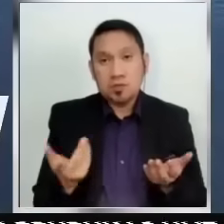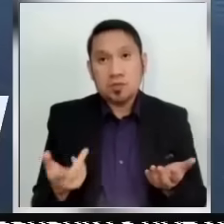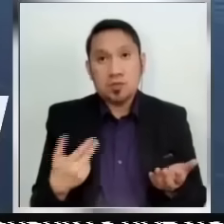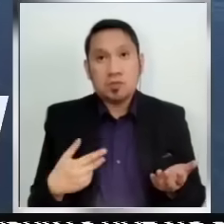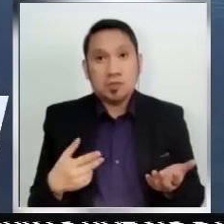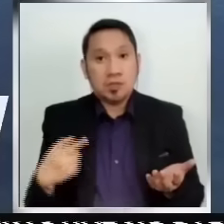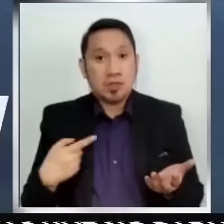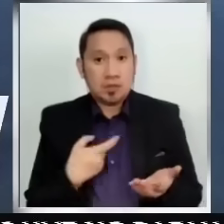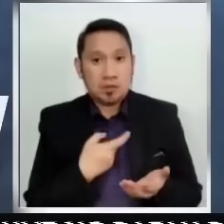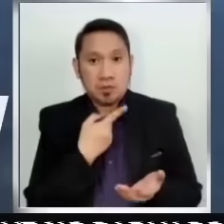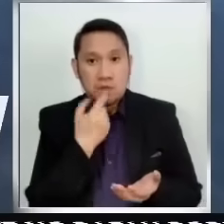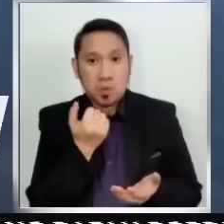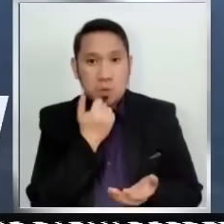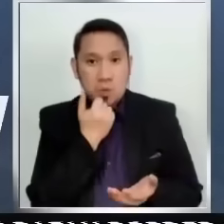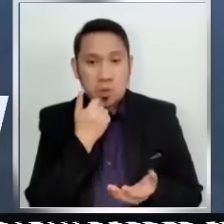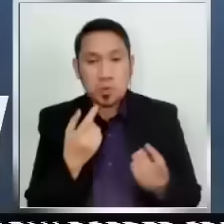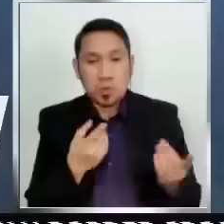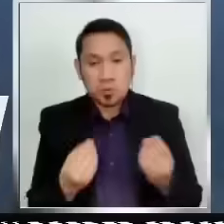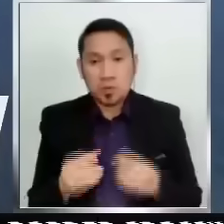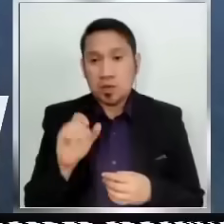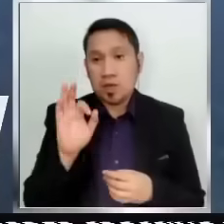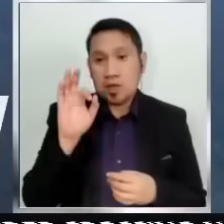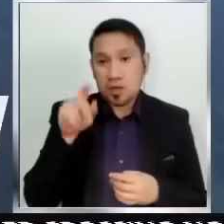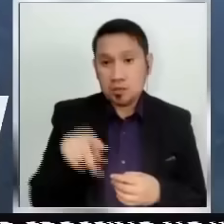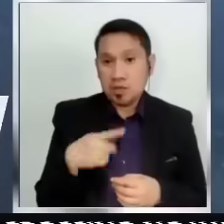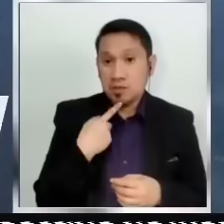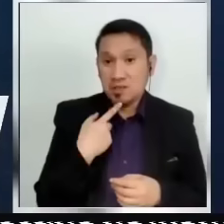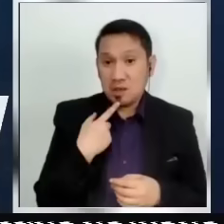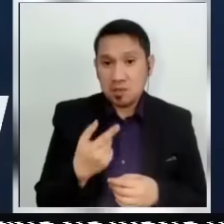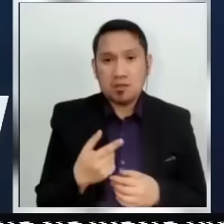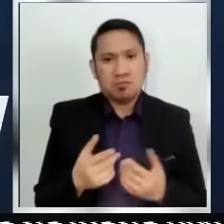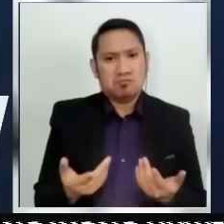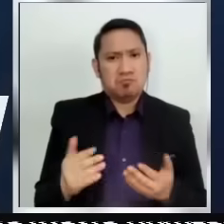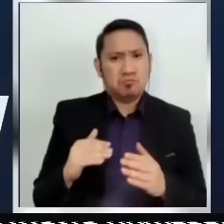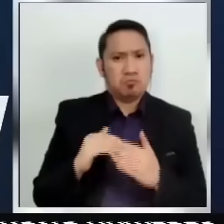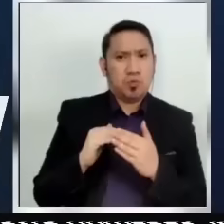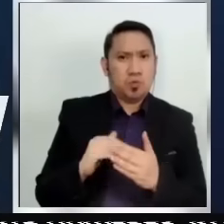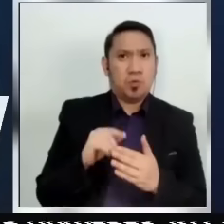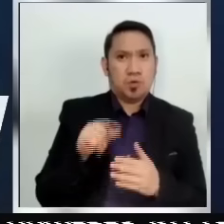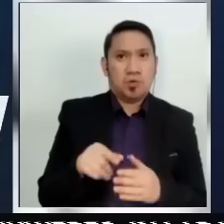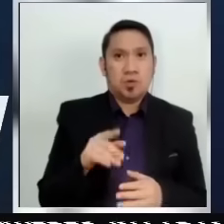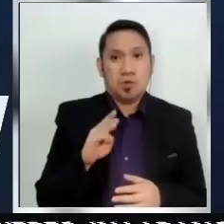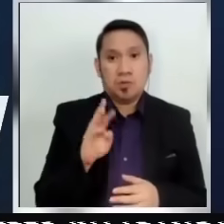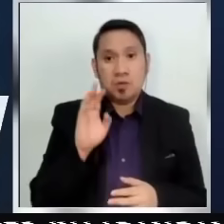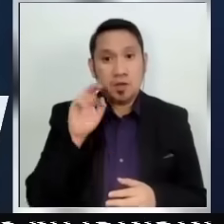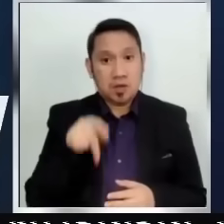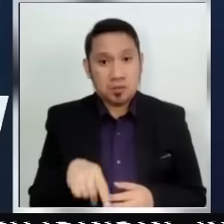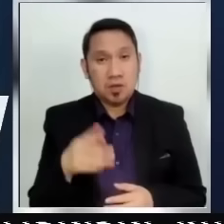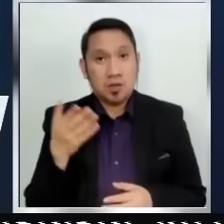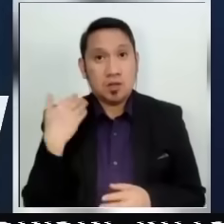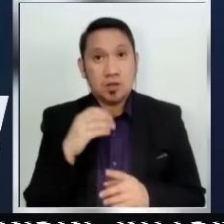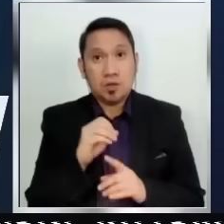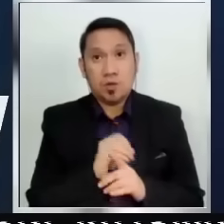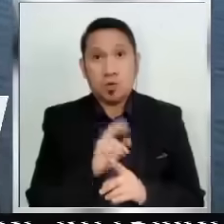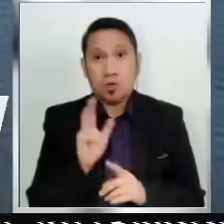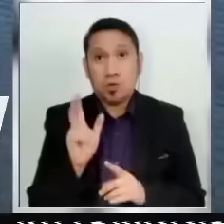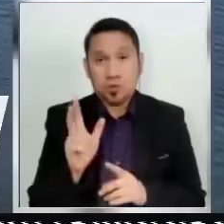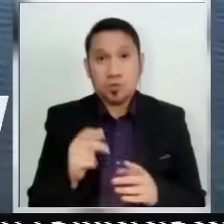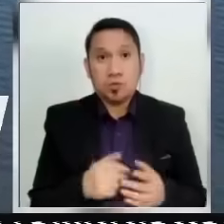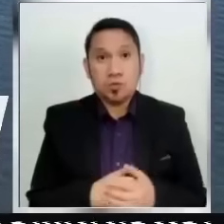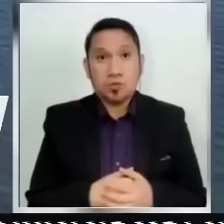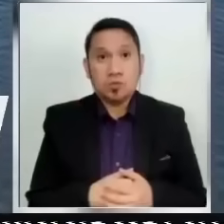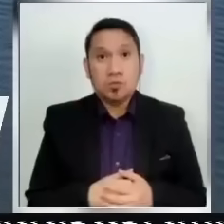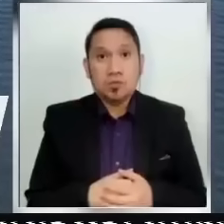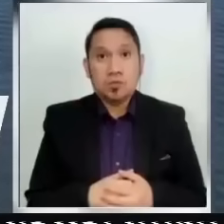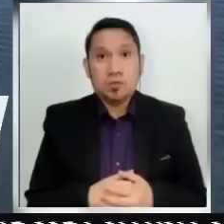Muling pinabulaanan ng AFP ang pahayag ng China na hinarang nito ang BRP Conrado Yap noong October 30 sa Scarborough Shoal o Bajo